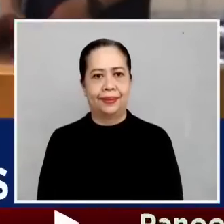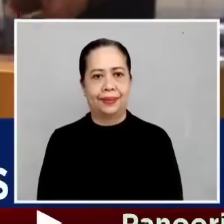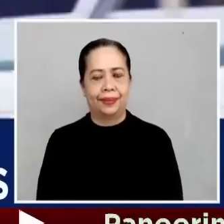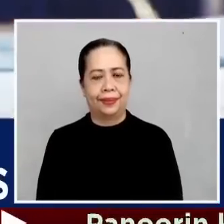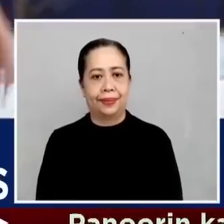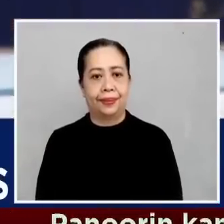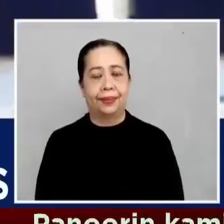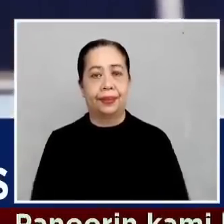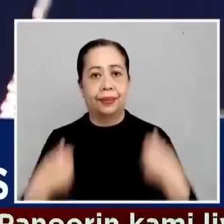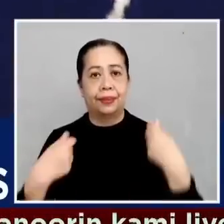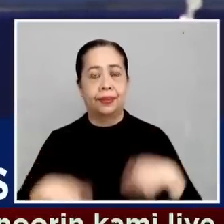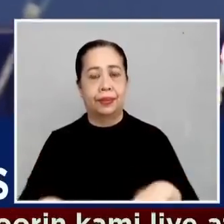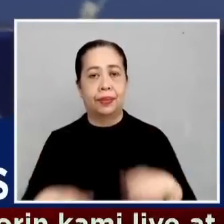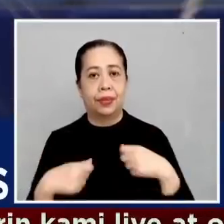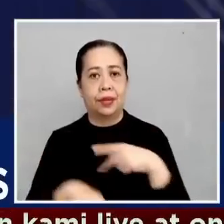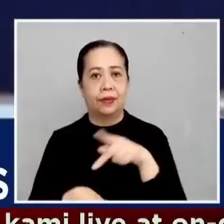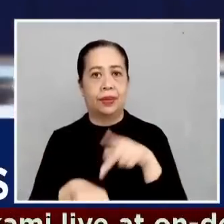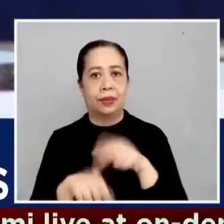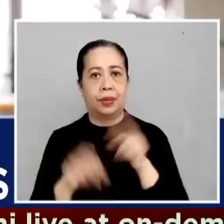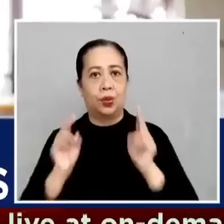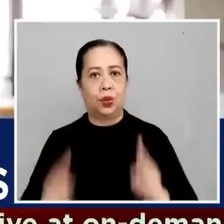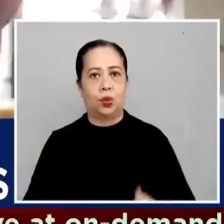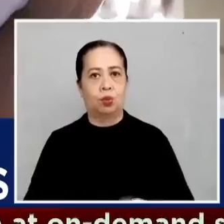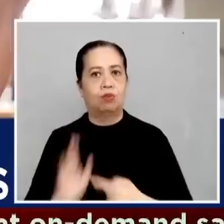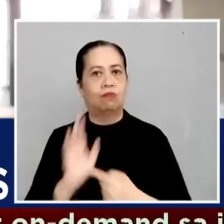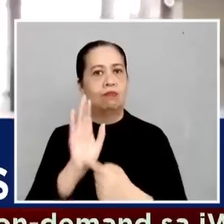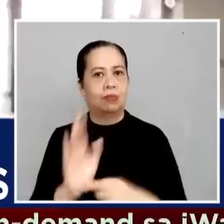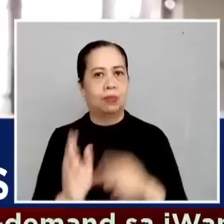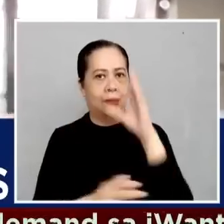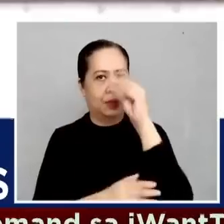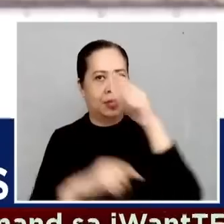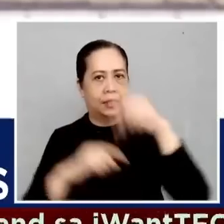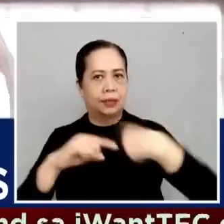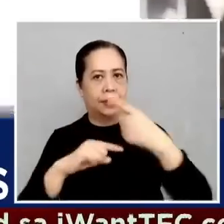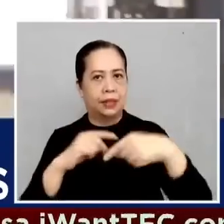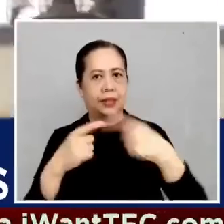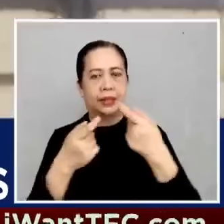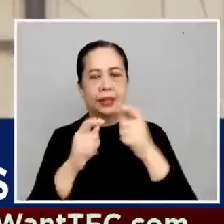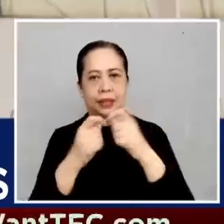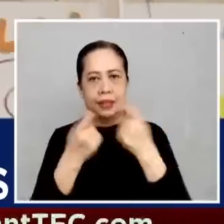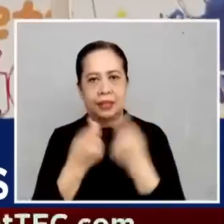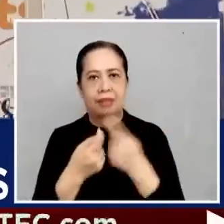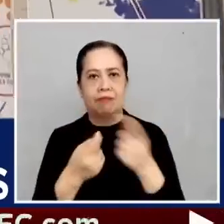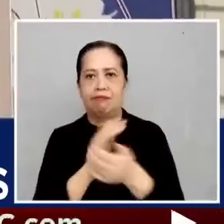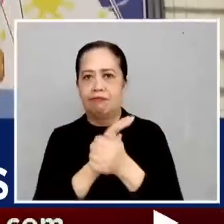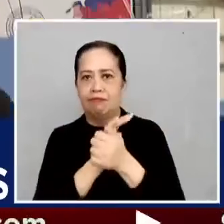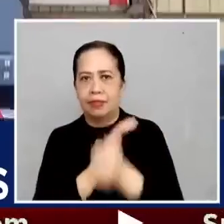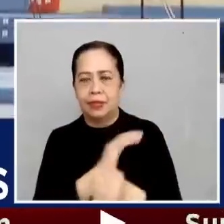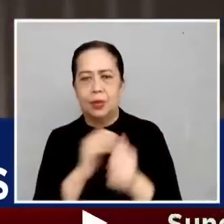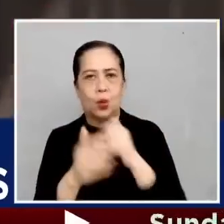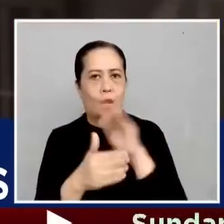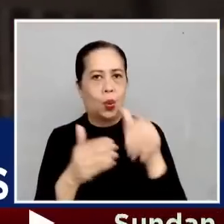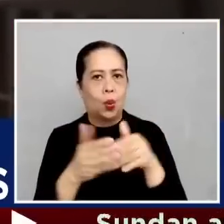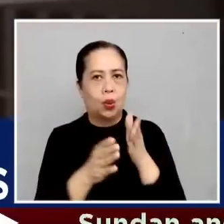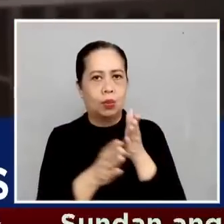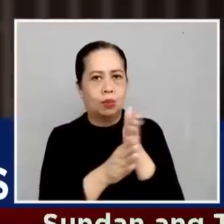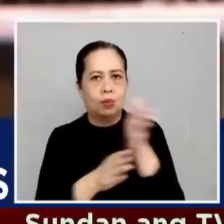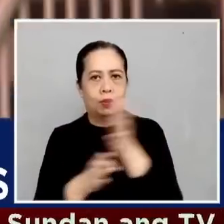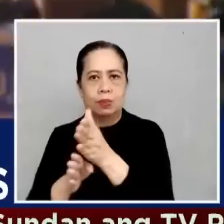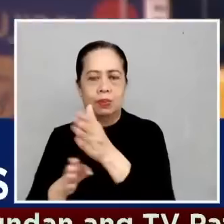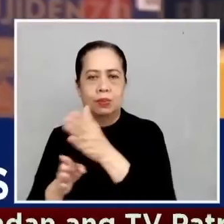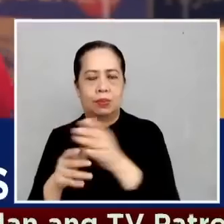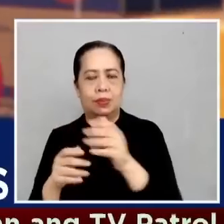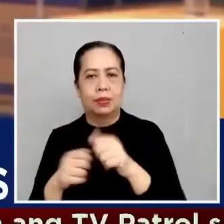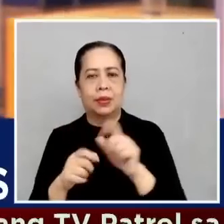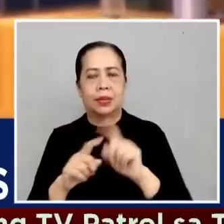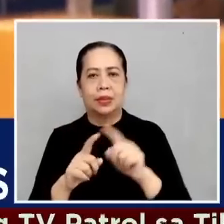Suot ang opisyal na Philippine uniform, ipinakita ng Men's Gymnastics Team ang kanilang husay sa lahat ng aparatos ilang araw